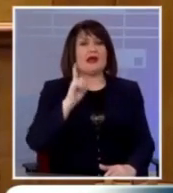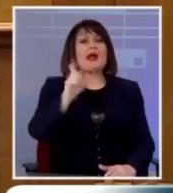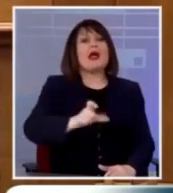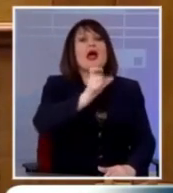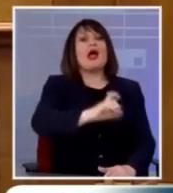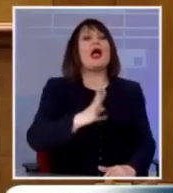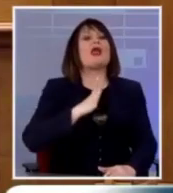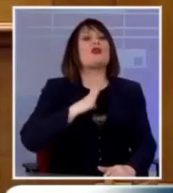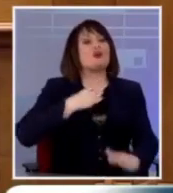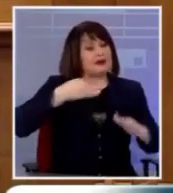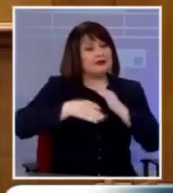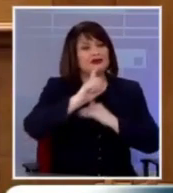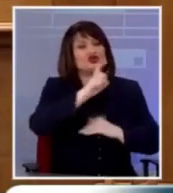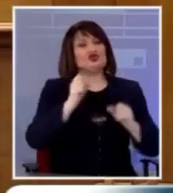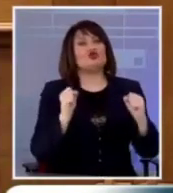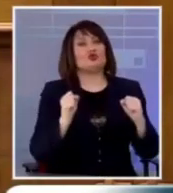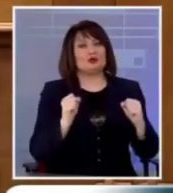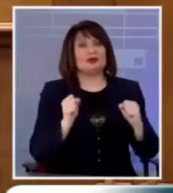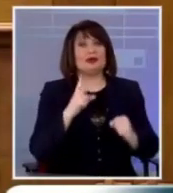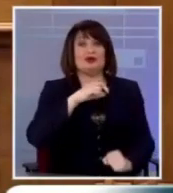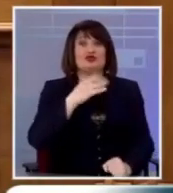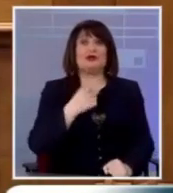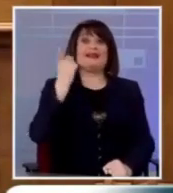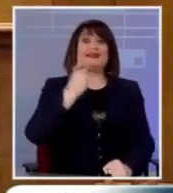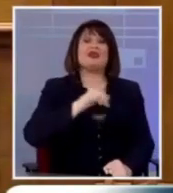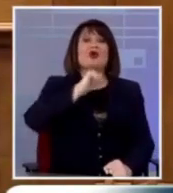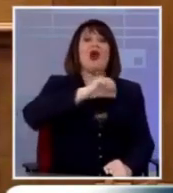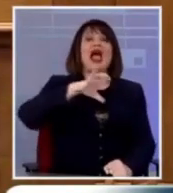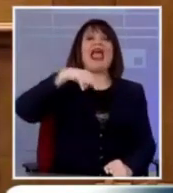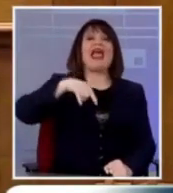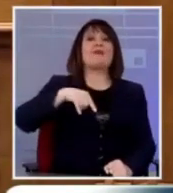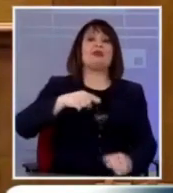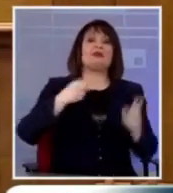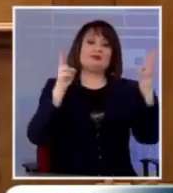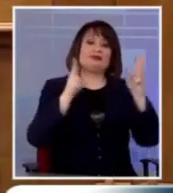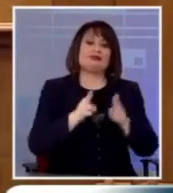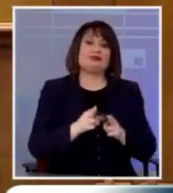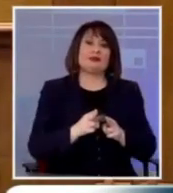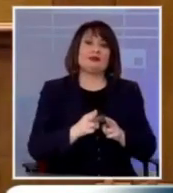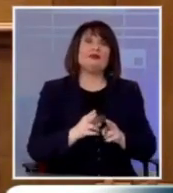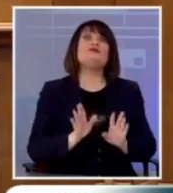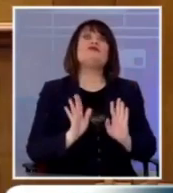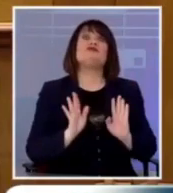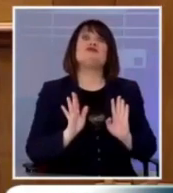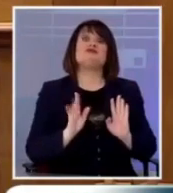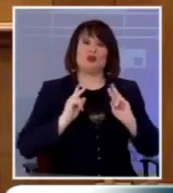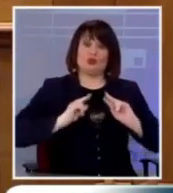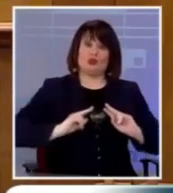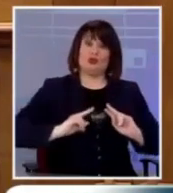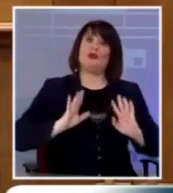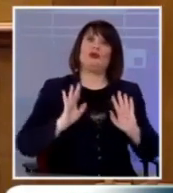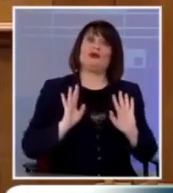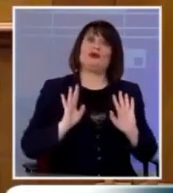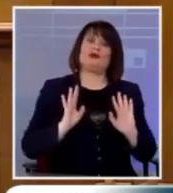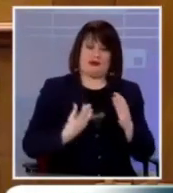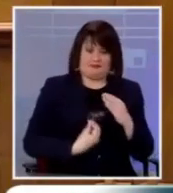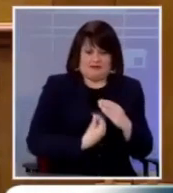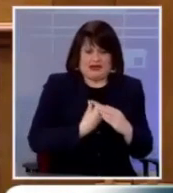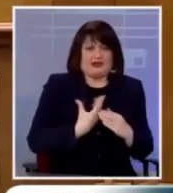μας. Έχει μειωθεί 25% το ΑΕΠ. Δεν εμφορείται κανείς μας και κανένας από τους συμπολίτες μας από